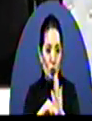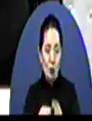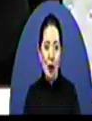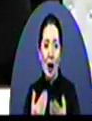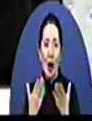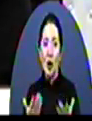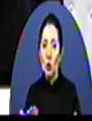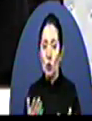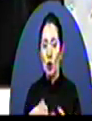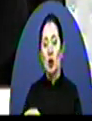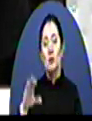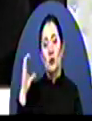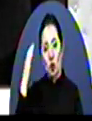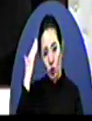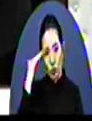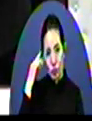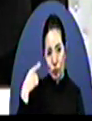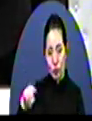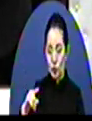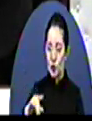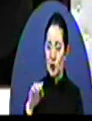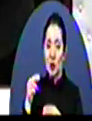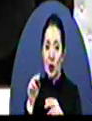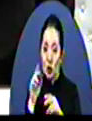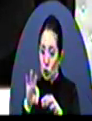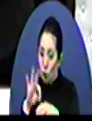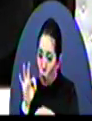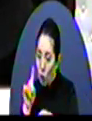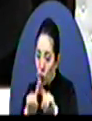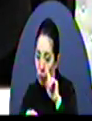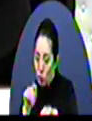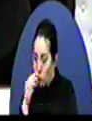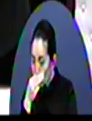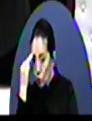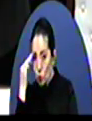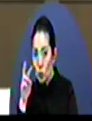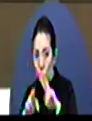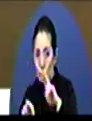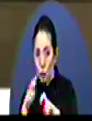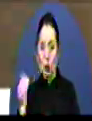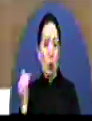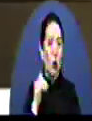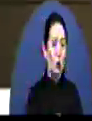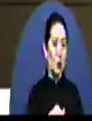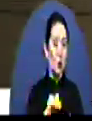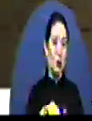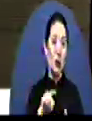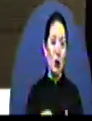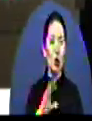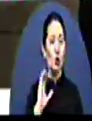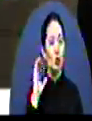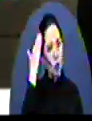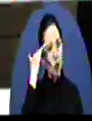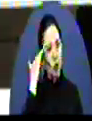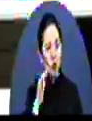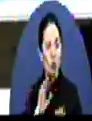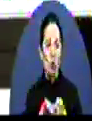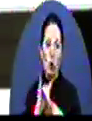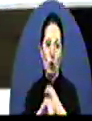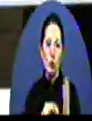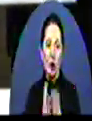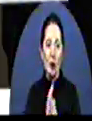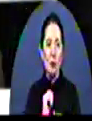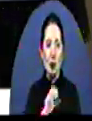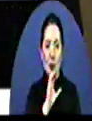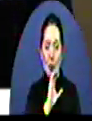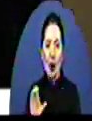Солонгос улсын парламентын сонгуулаас ихээхэн туршлага судалж тусгасан гэлээ. Өнөөдрийн уулзалтын үеэр бүгднайрамдах Солонгос улсын олон улсын хамтын ажиллагааны